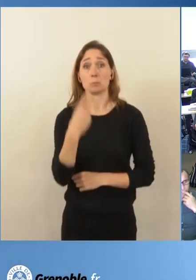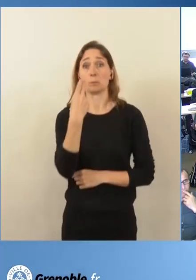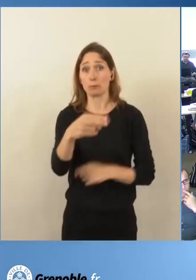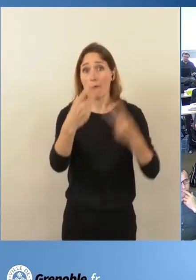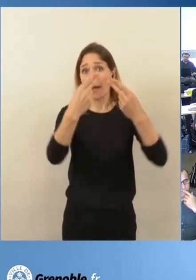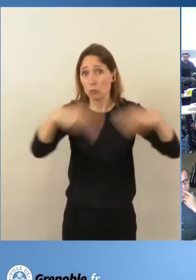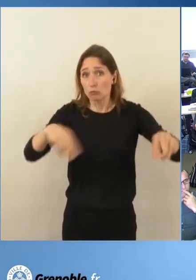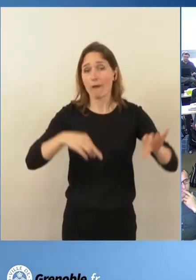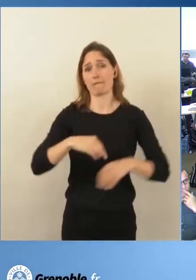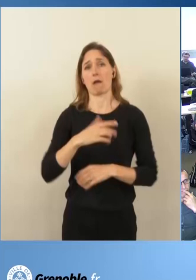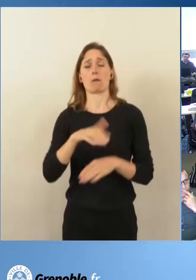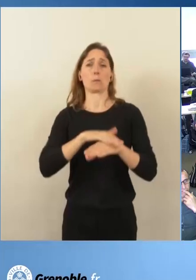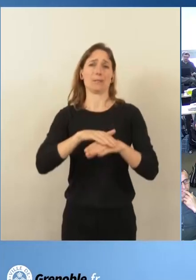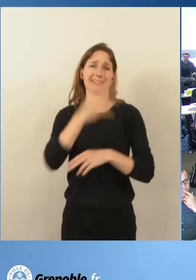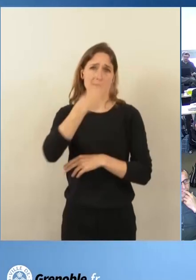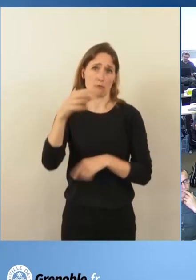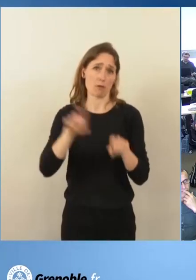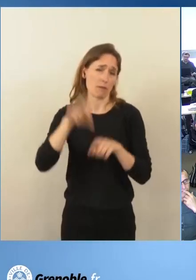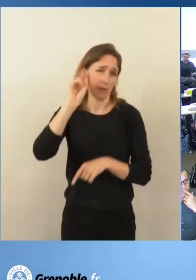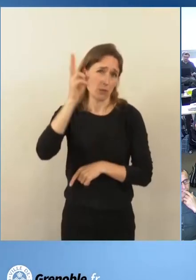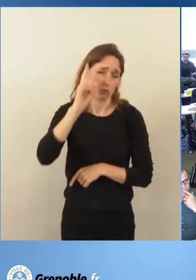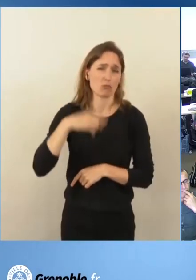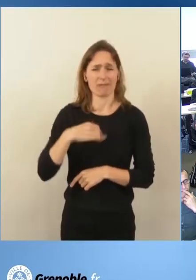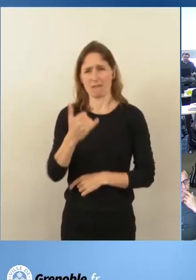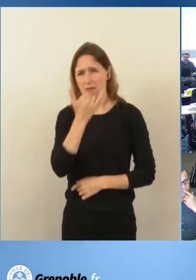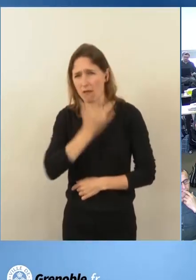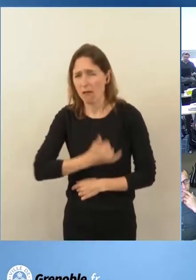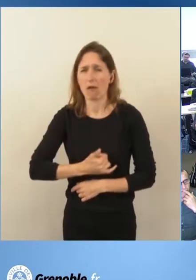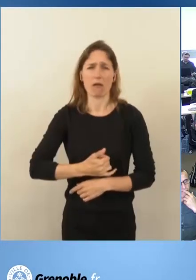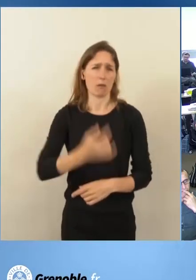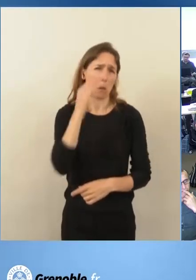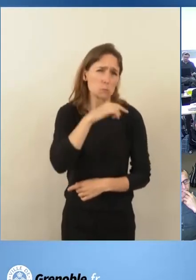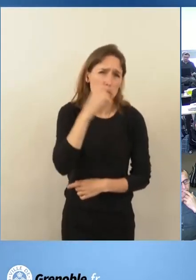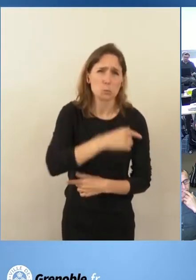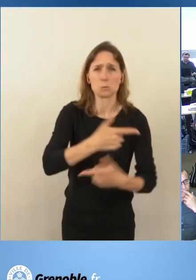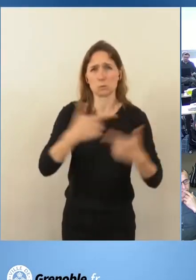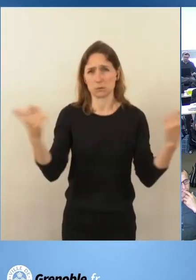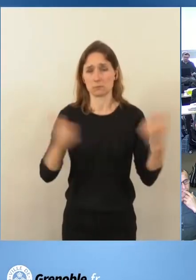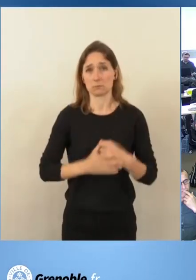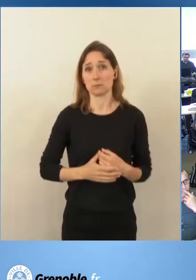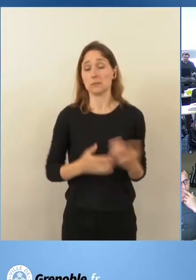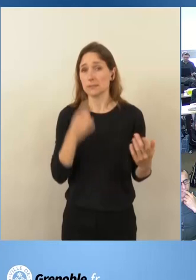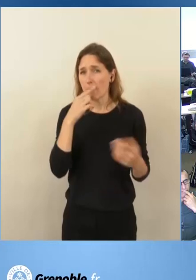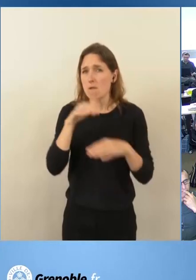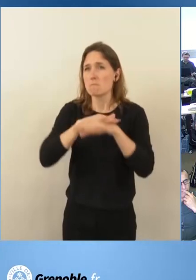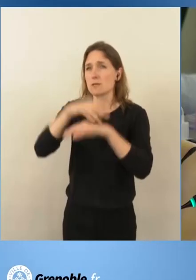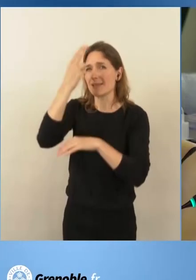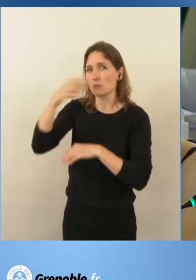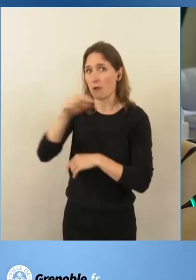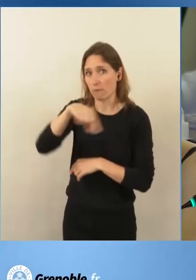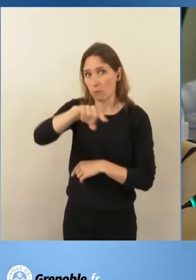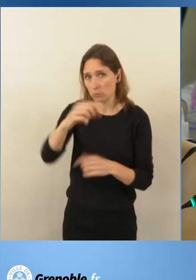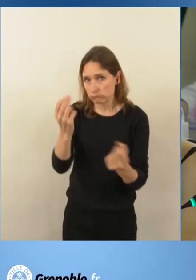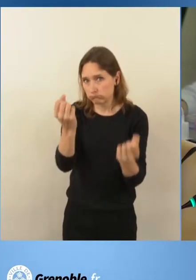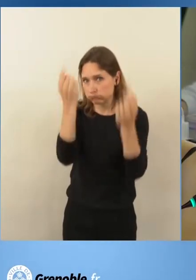politique nationale comme habituellement il y a beaucoup d'erreurs et de contre-vérités mais je reviendrai pas dessus on sent que la politique nationale vous échappe et en l'occurrence la politique